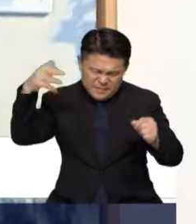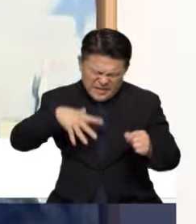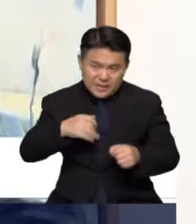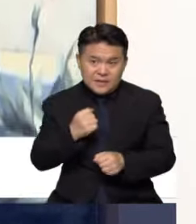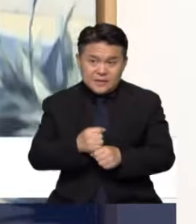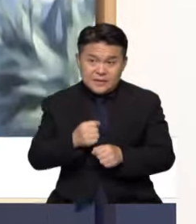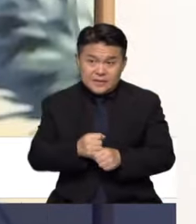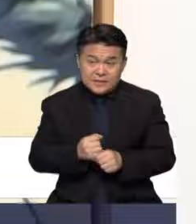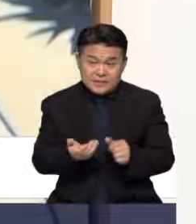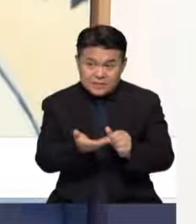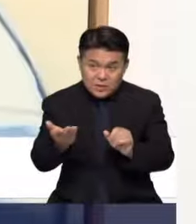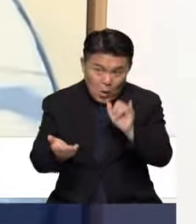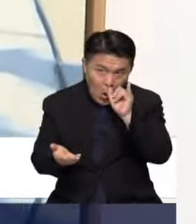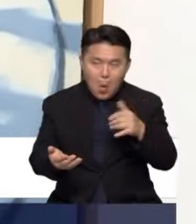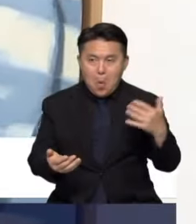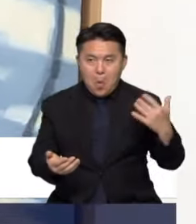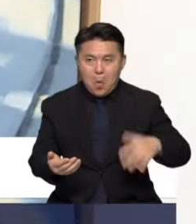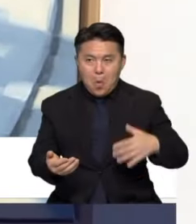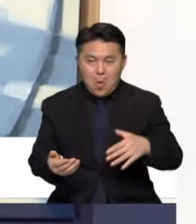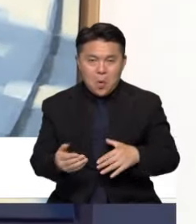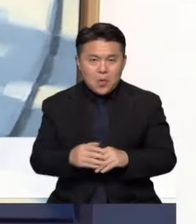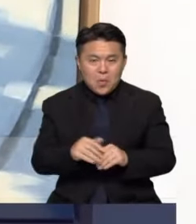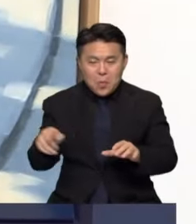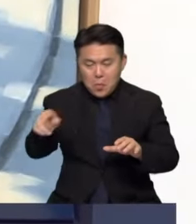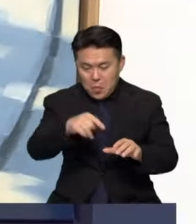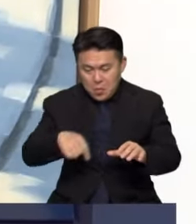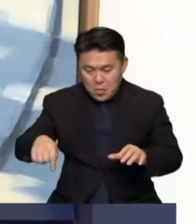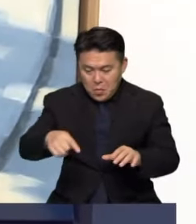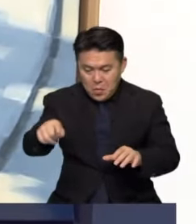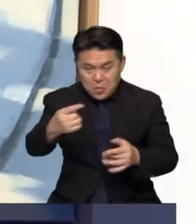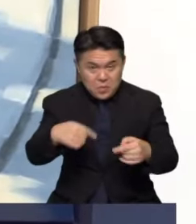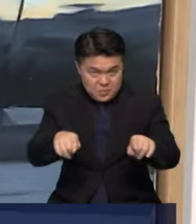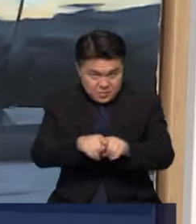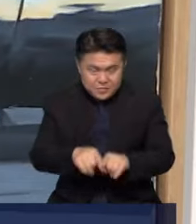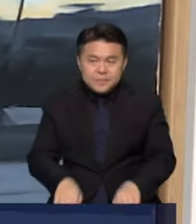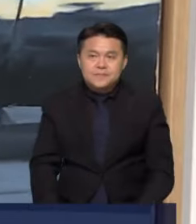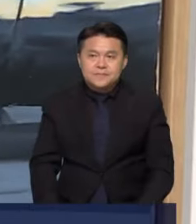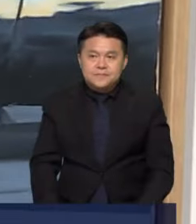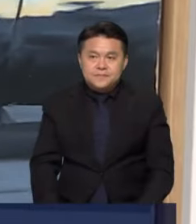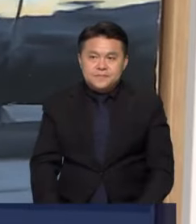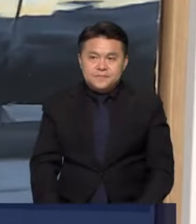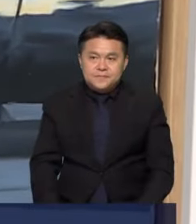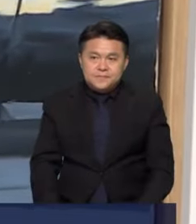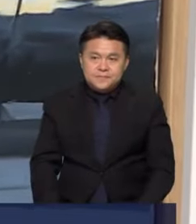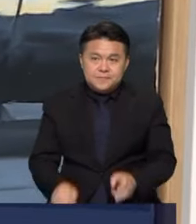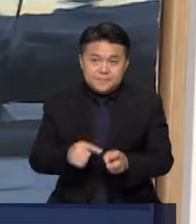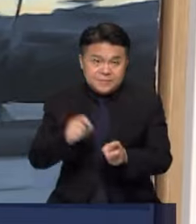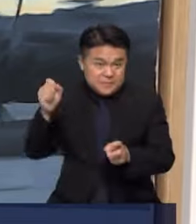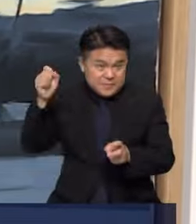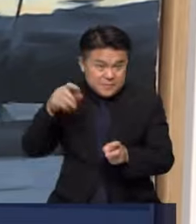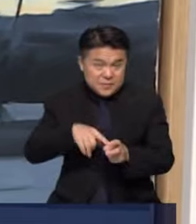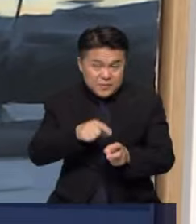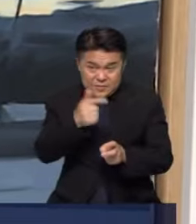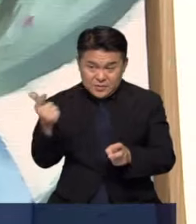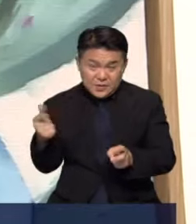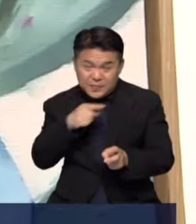만드는 뚜렷한 그림자가 부드러운 곡선의 경계와 어우러집니다. 차량 위로 그대로 비치는 저녁